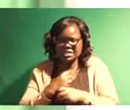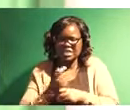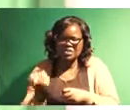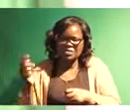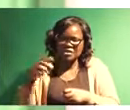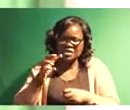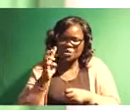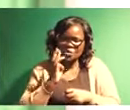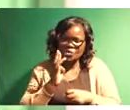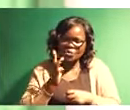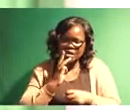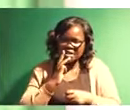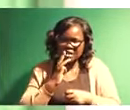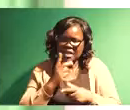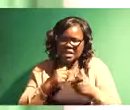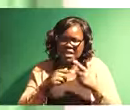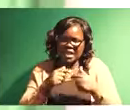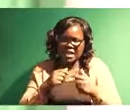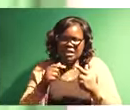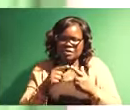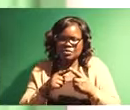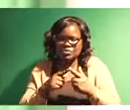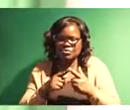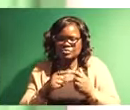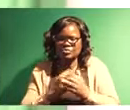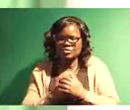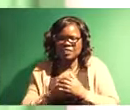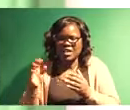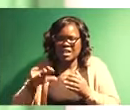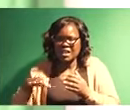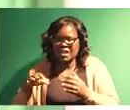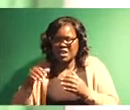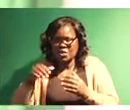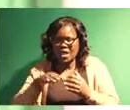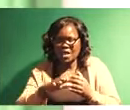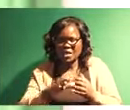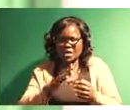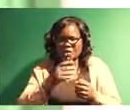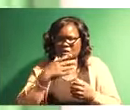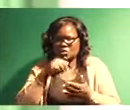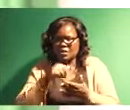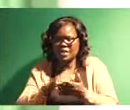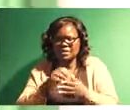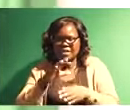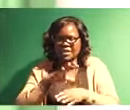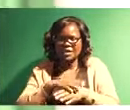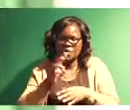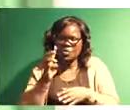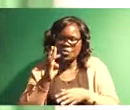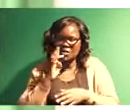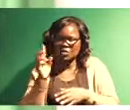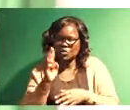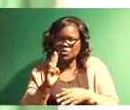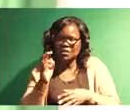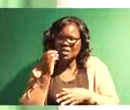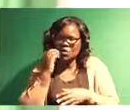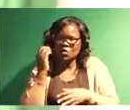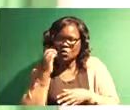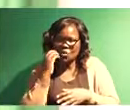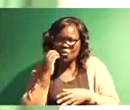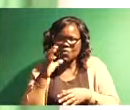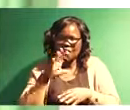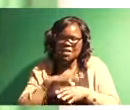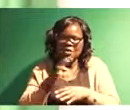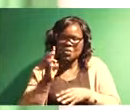kuleta maji ifike katika sehemu zenu, ndio tupate maji ya kutumia nyumbani,